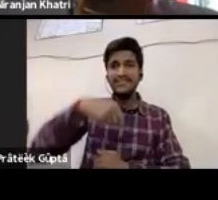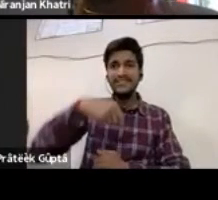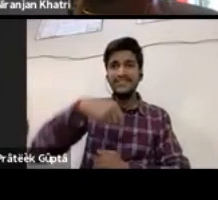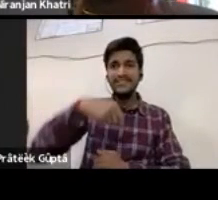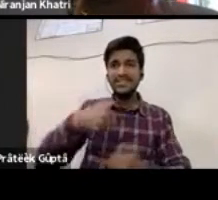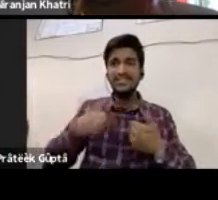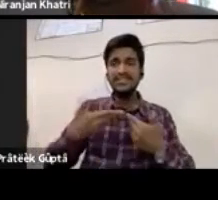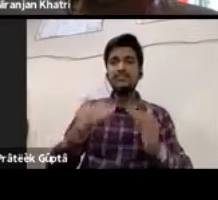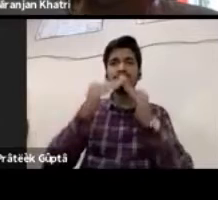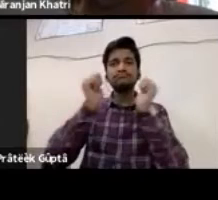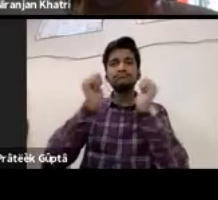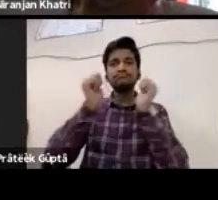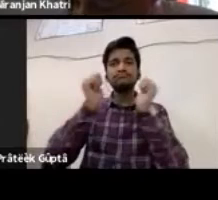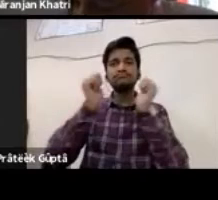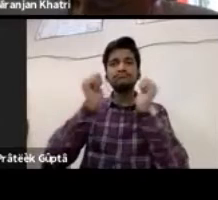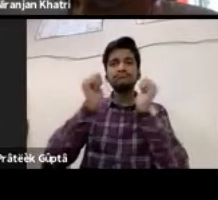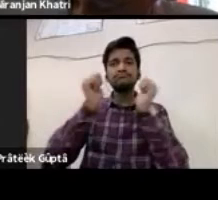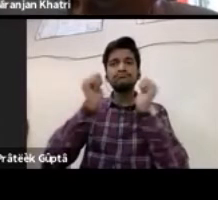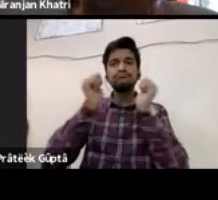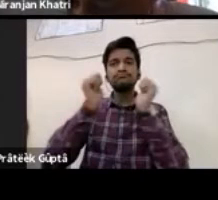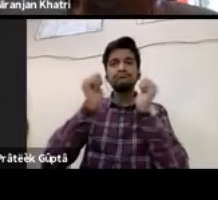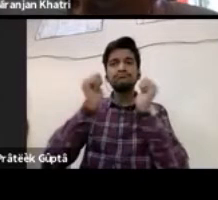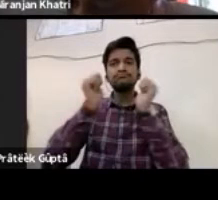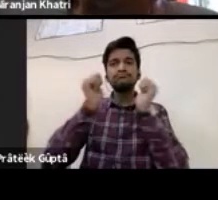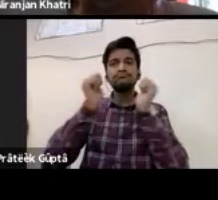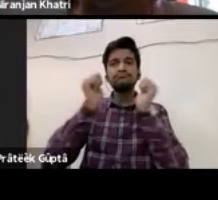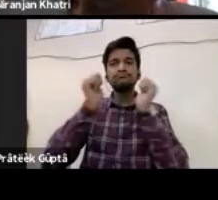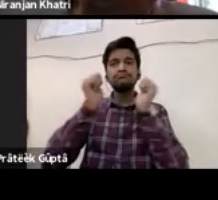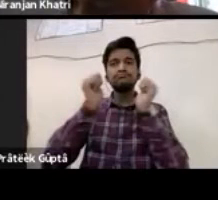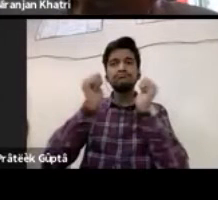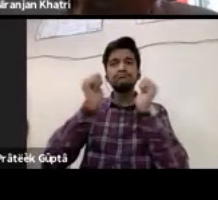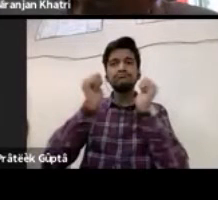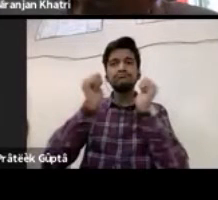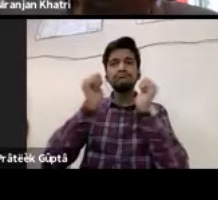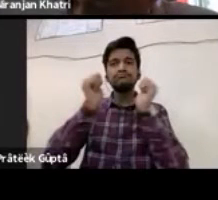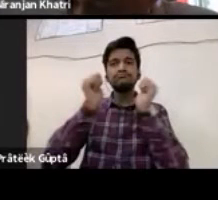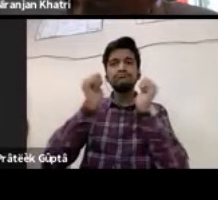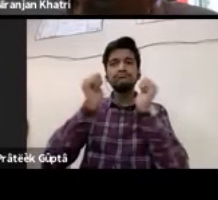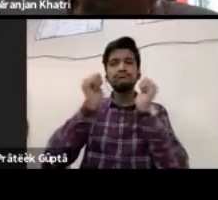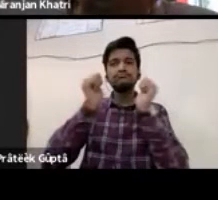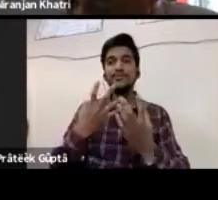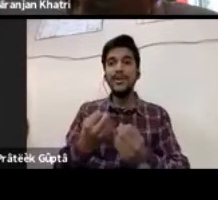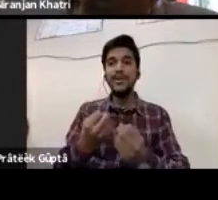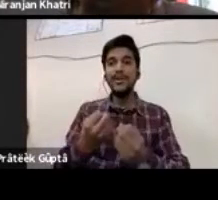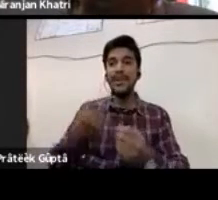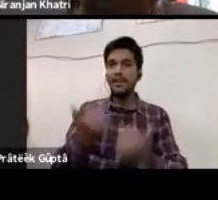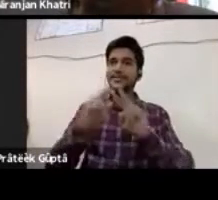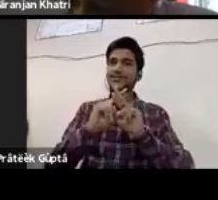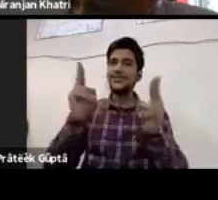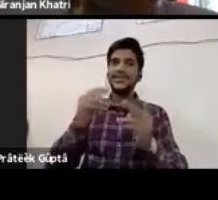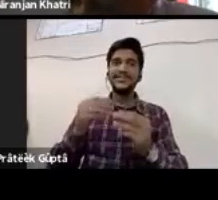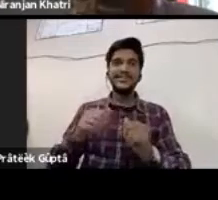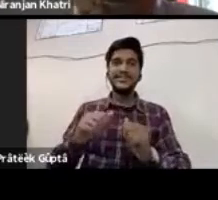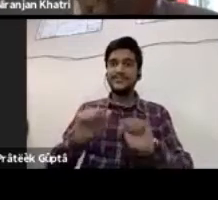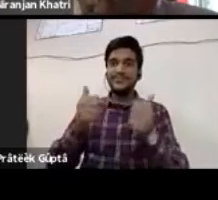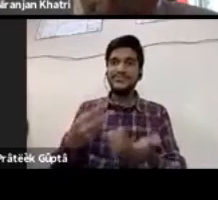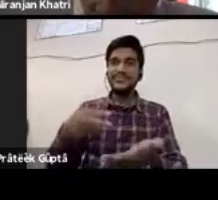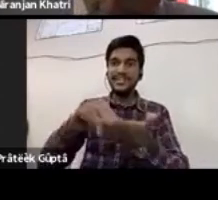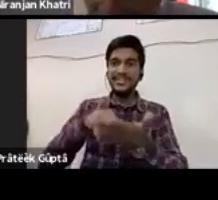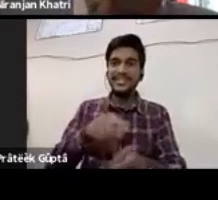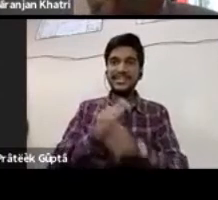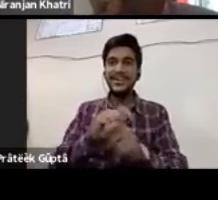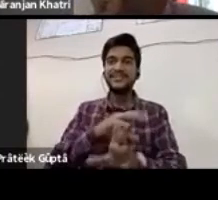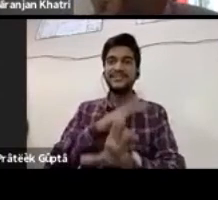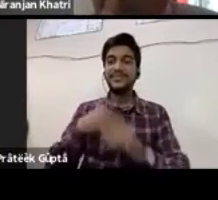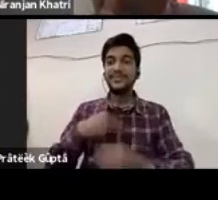ब्रेक करना चाहती थी हमेशा से, और शायद मैं काफी हद तक उसमें कामयाब हुई हूँ उस चीज के लिए. सो मैं आप लोगों का